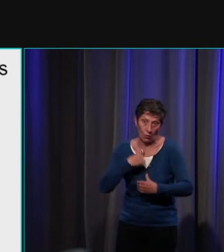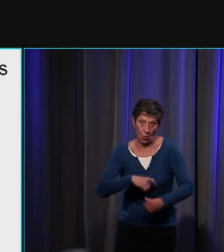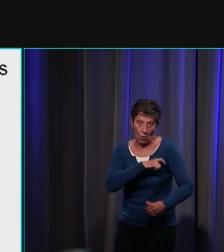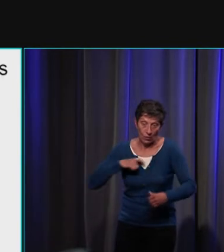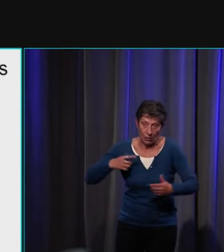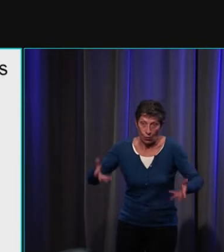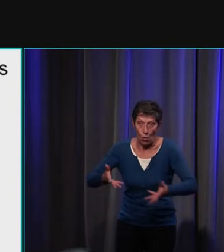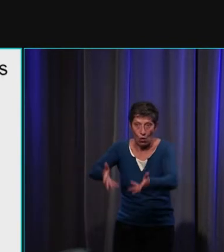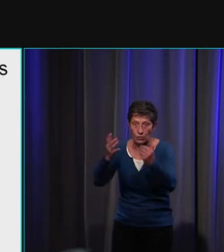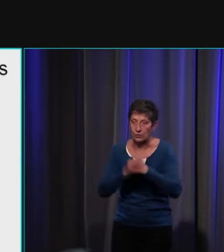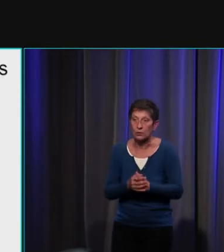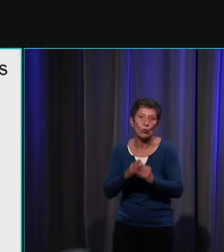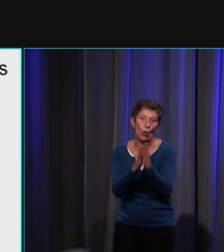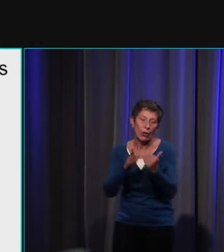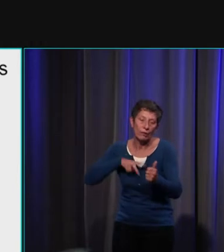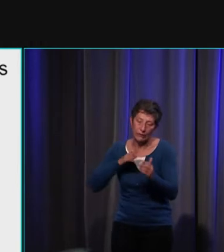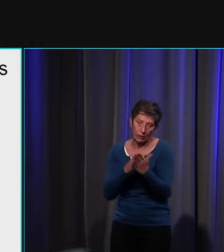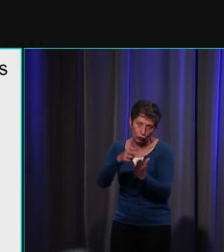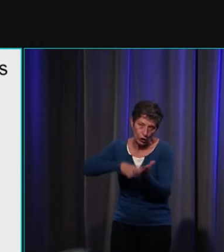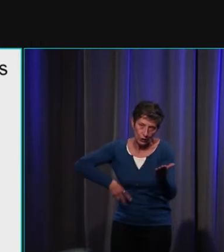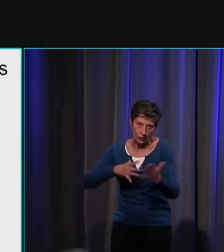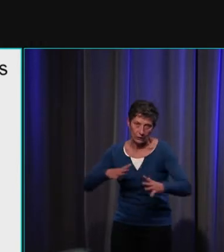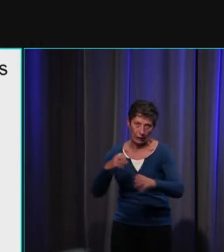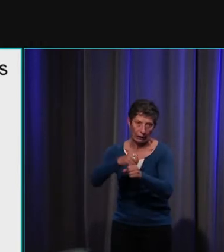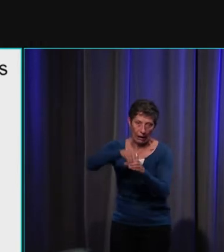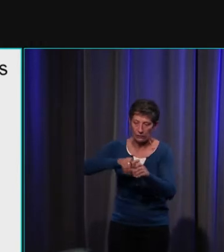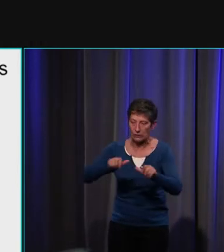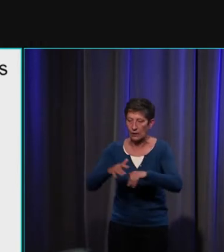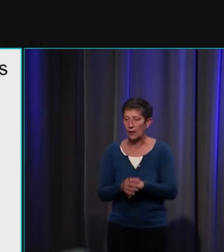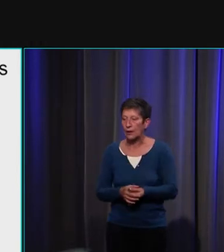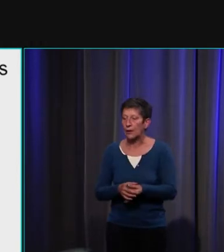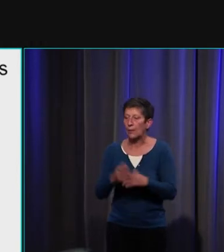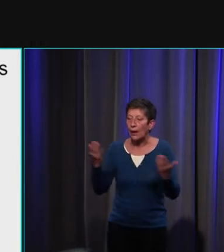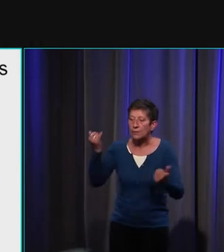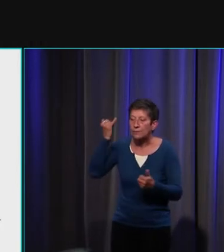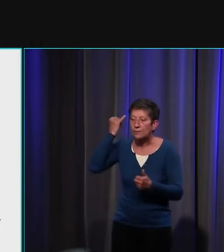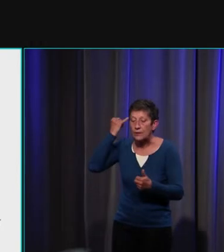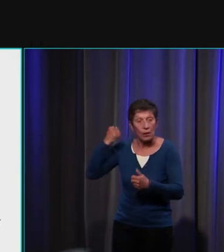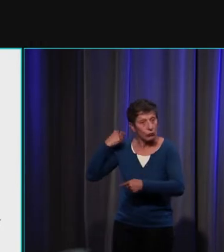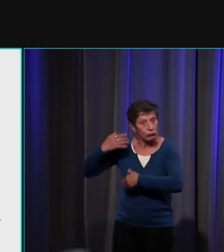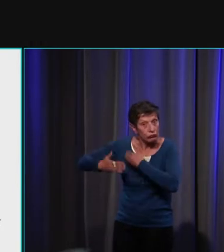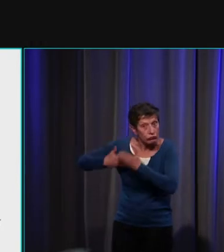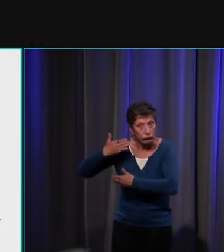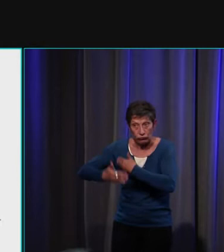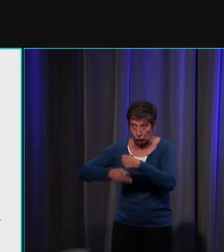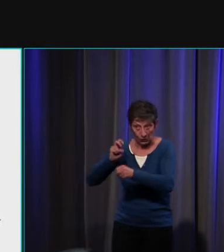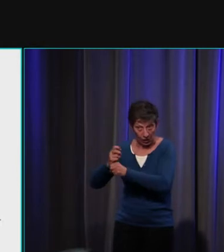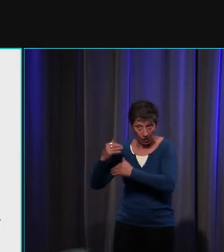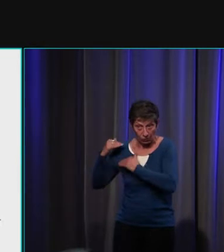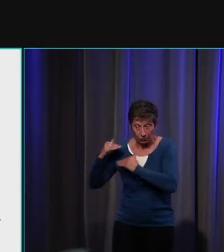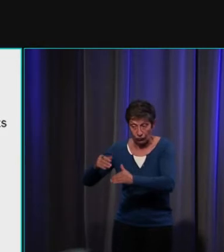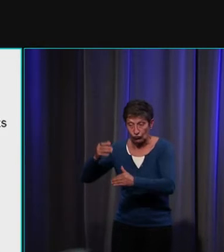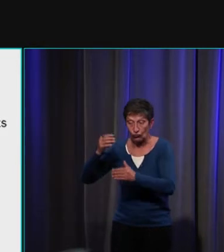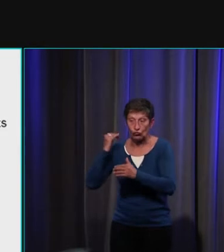synthèse mais pour finir ces idées-là se perpétue jusqu'à l'époque moderne un penseur du